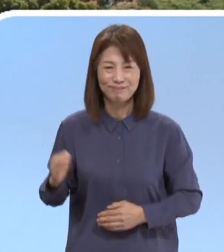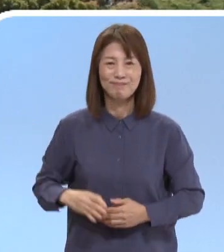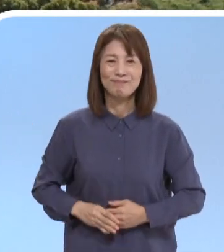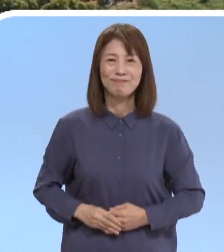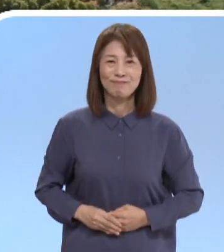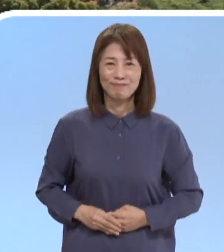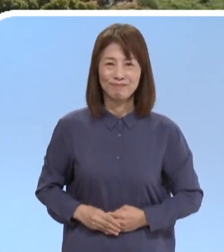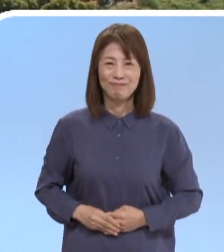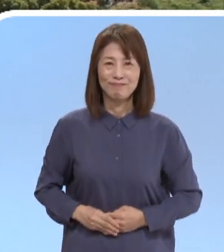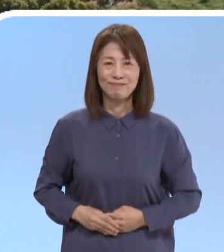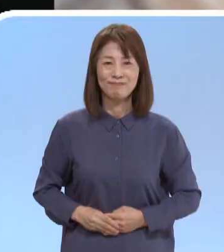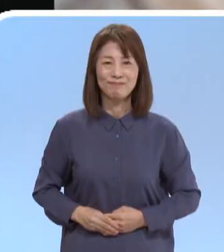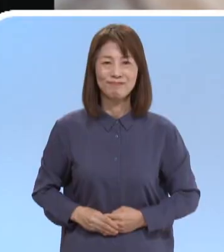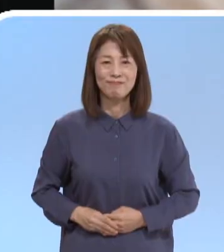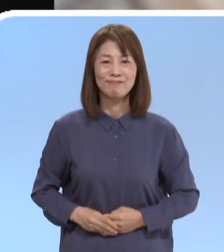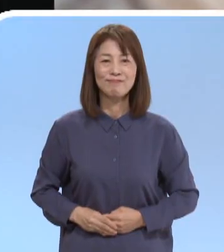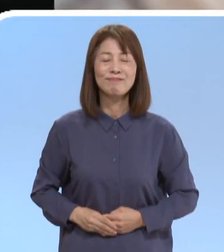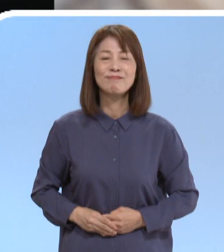開催しています。